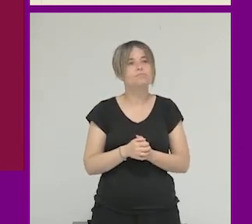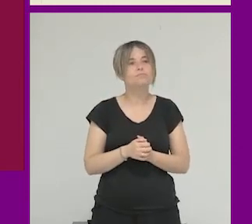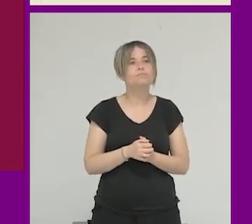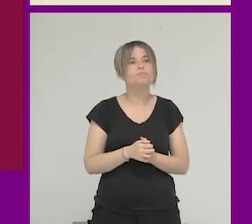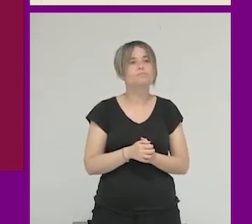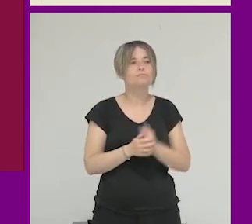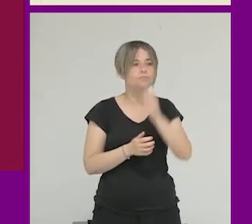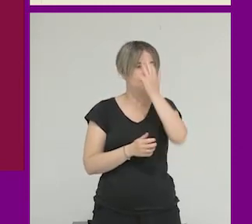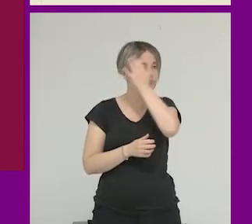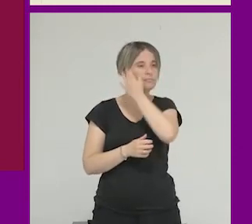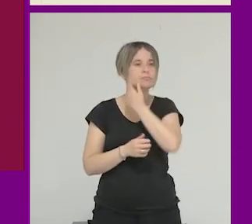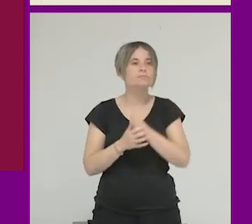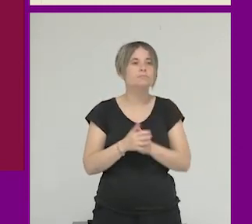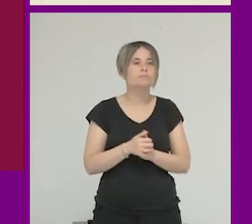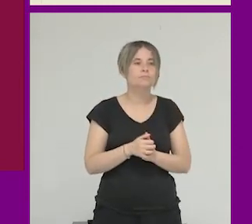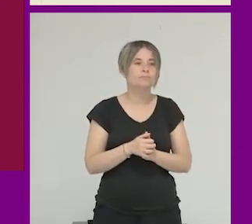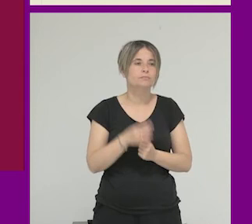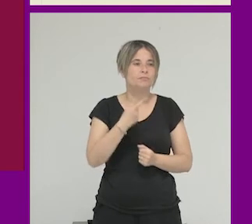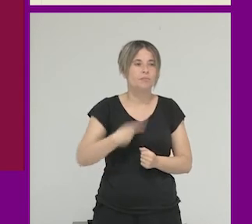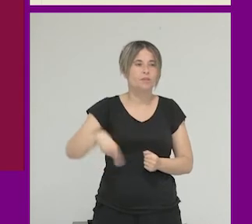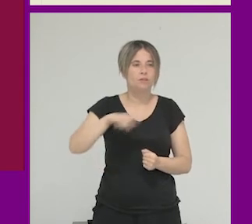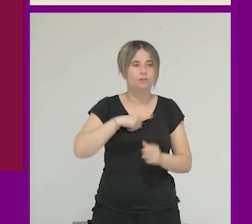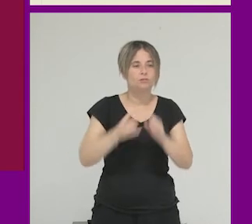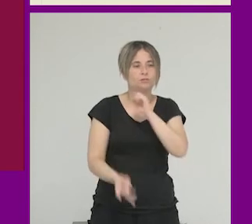da gugandik sortutako zerbait,